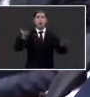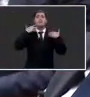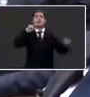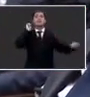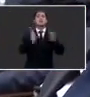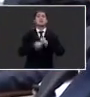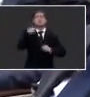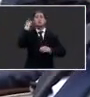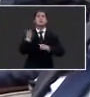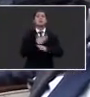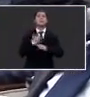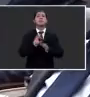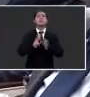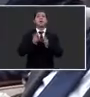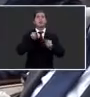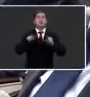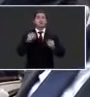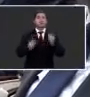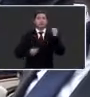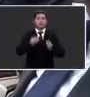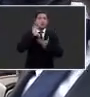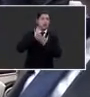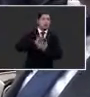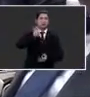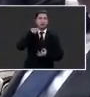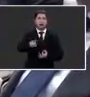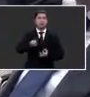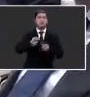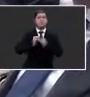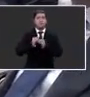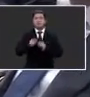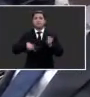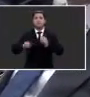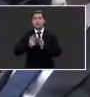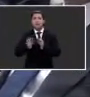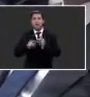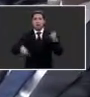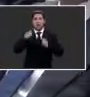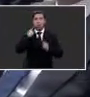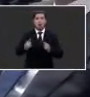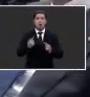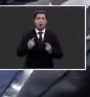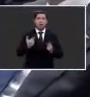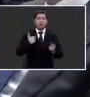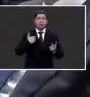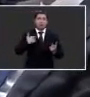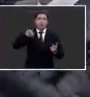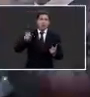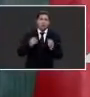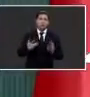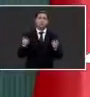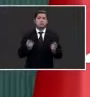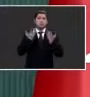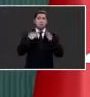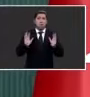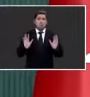değişikliğinin sebebi olarak gösterilen insan ürünü sorunlarda neredeyse hiçbir Payı yoktur